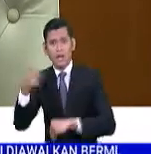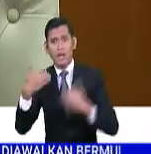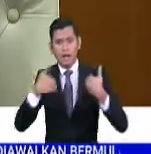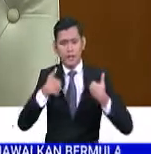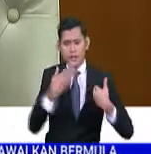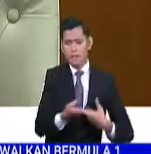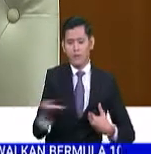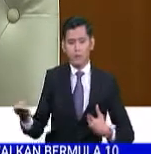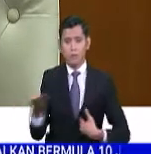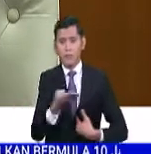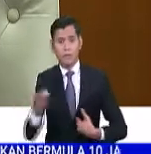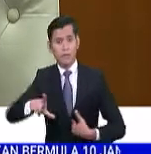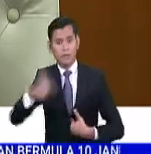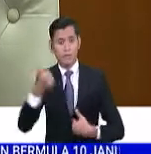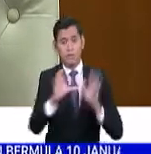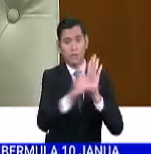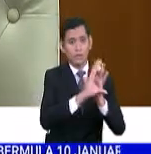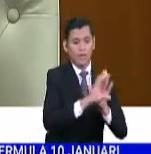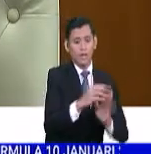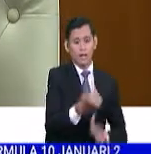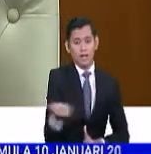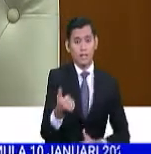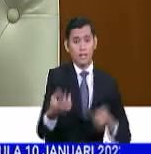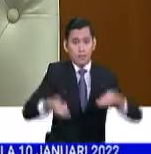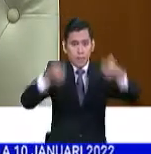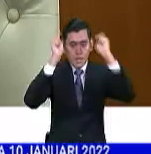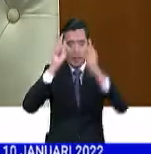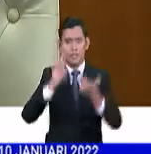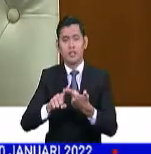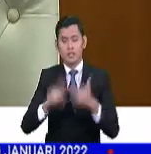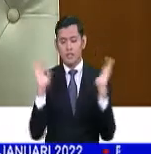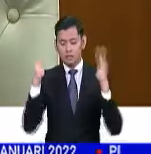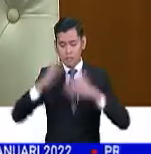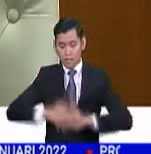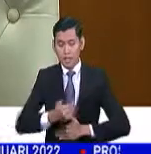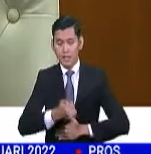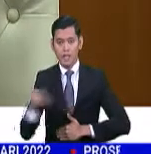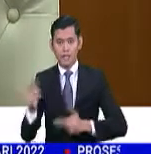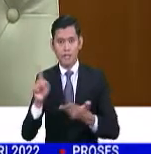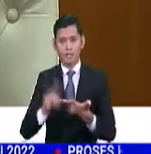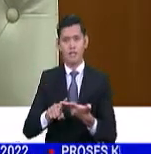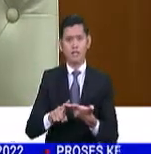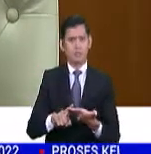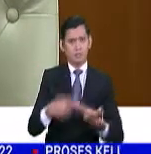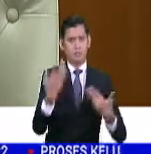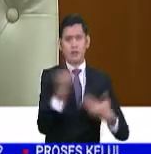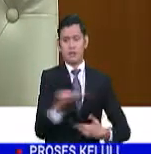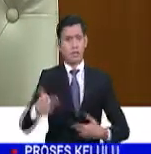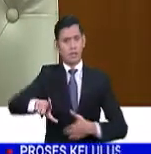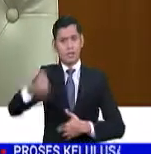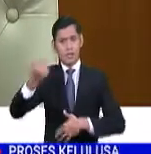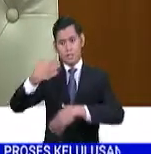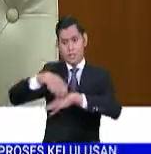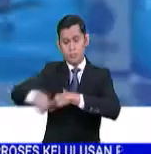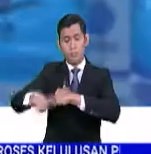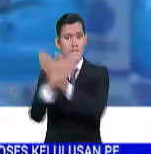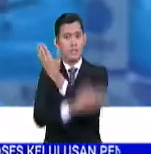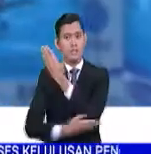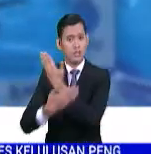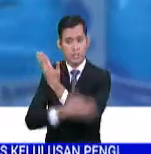peralatan mandian, minyak urut, peralatan sembahyang dan lain-lain dagangan untuk diekspor ke negara jiran.